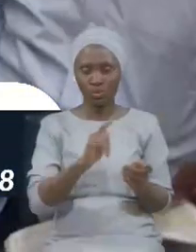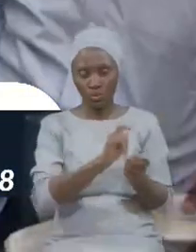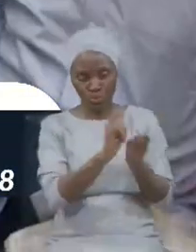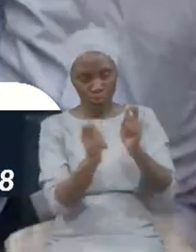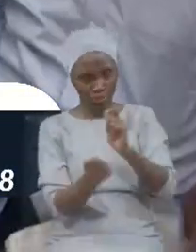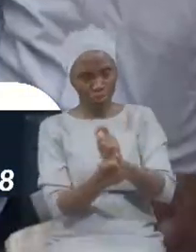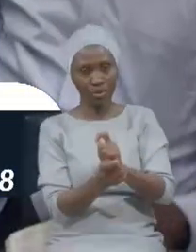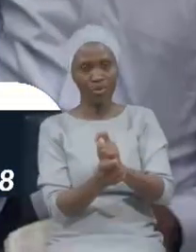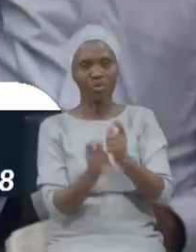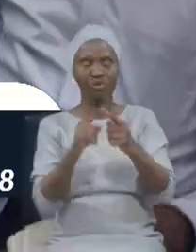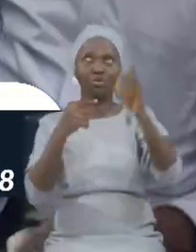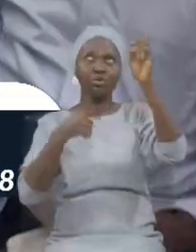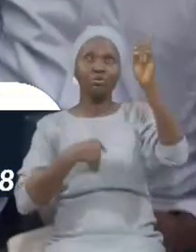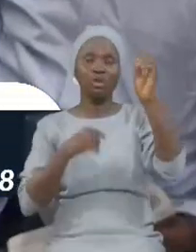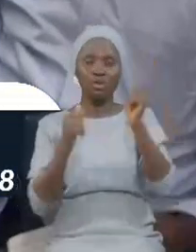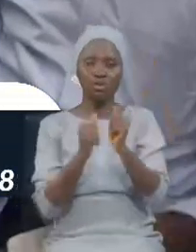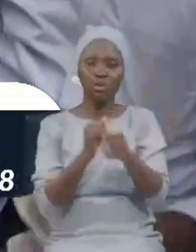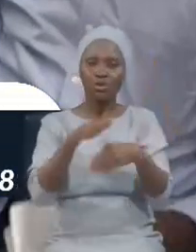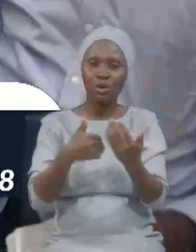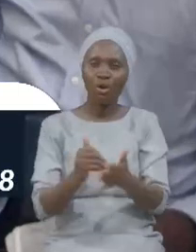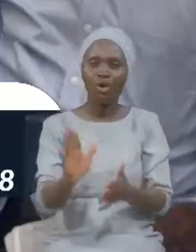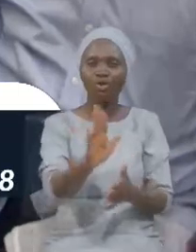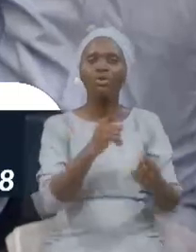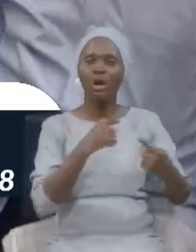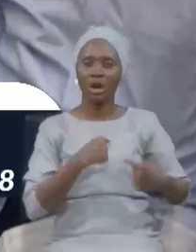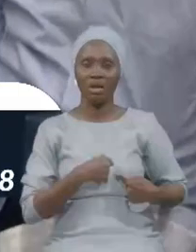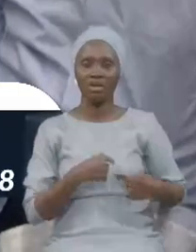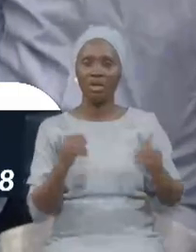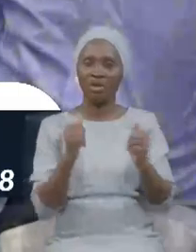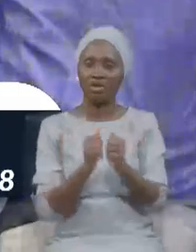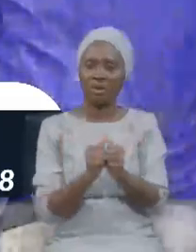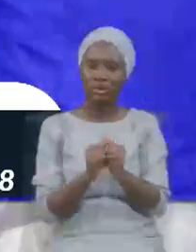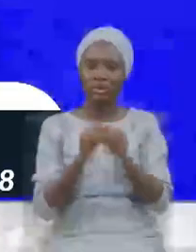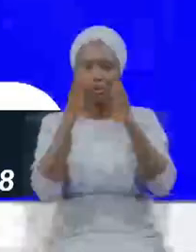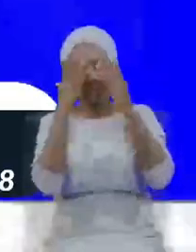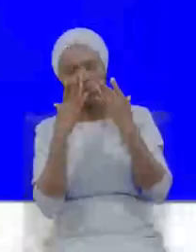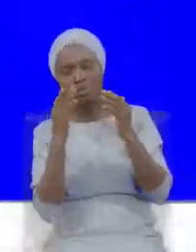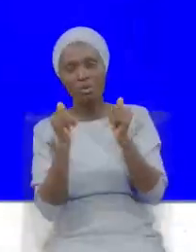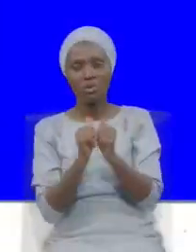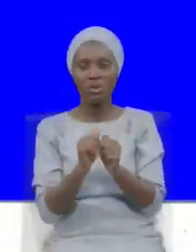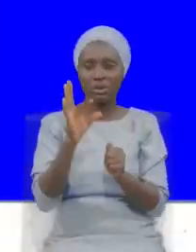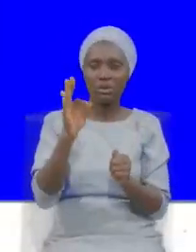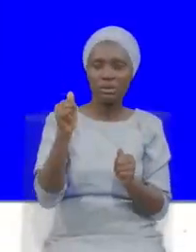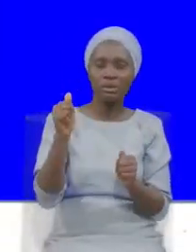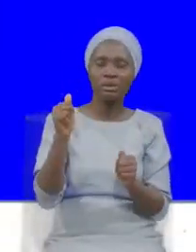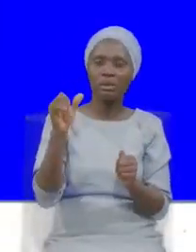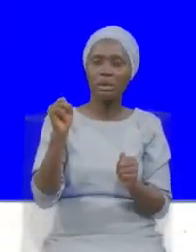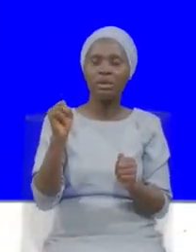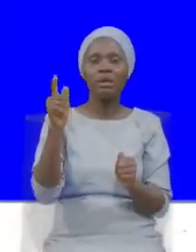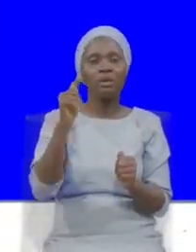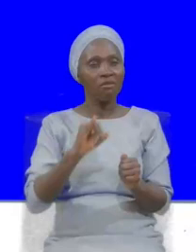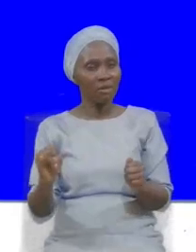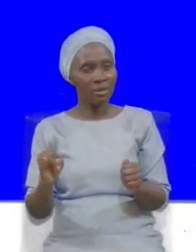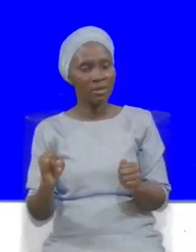tout votre cœur, avec des jeûnes, avec des pleurs et des lamentations. Déchirez